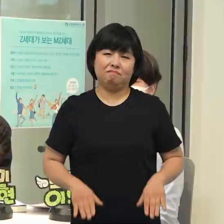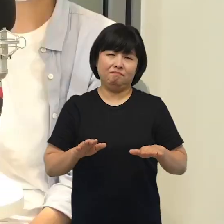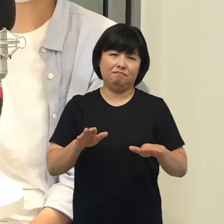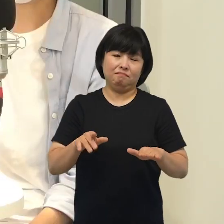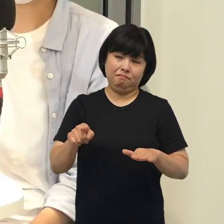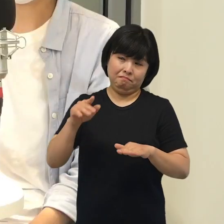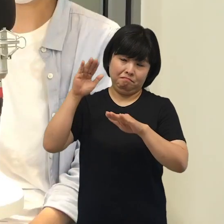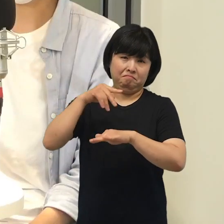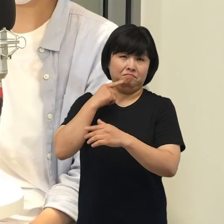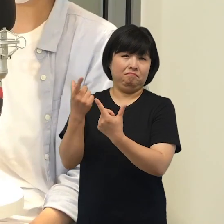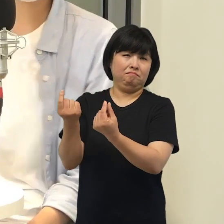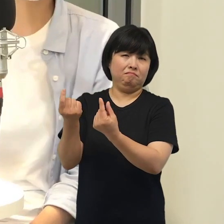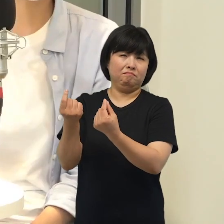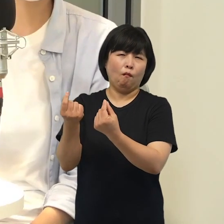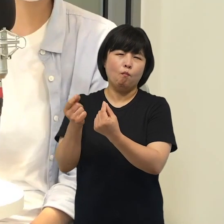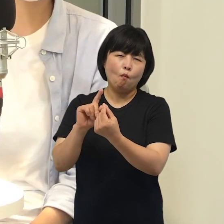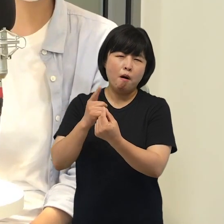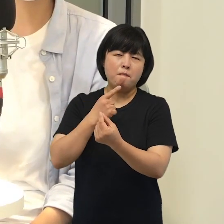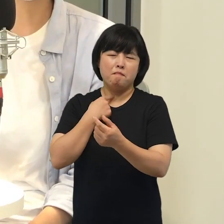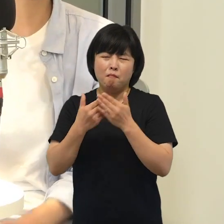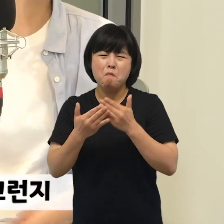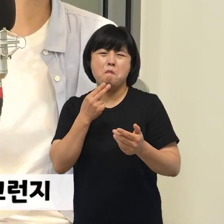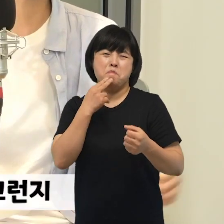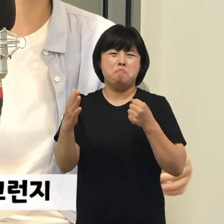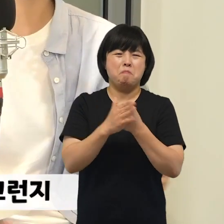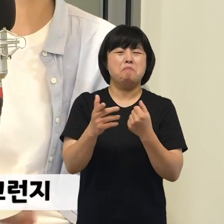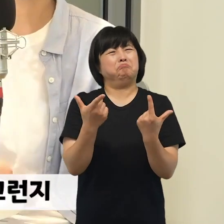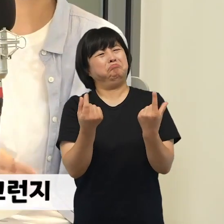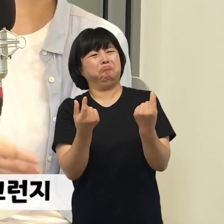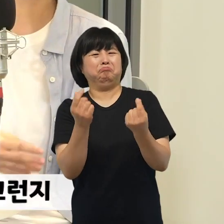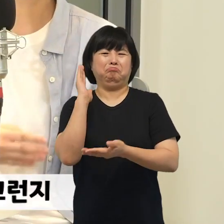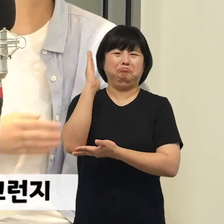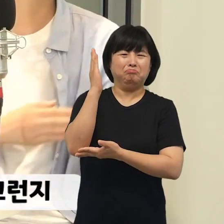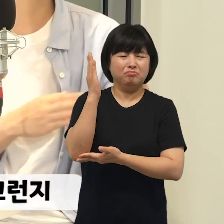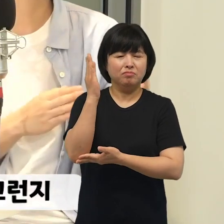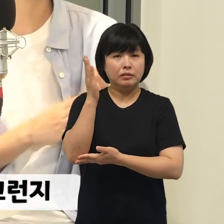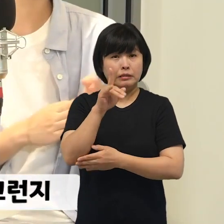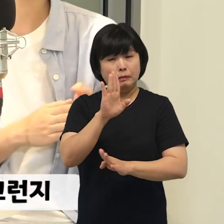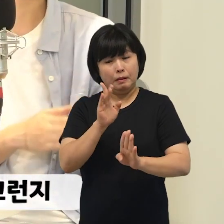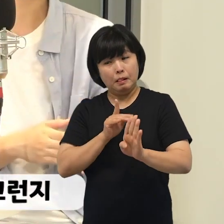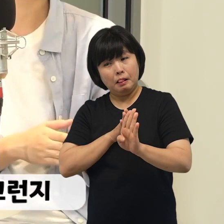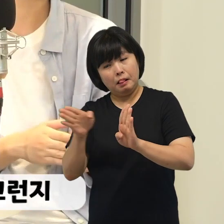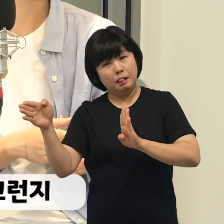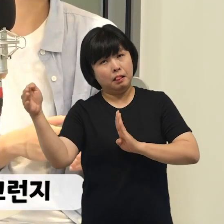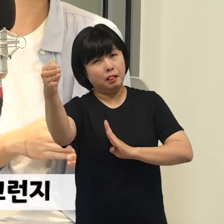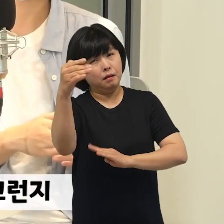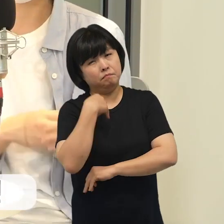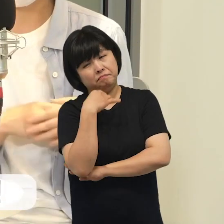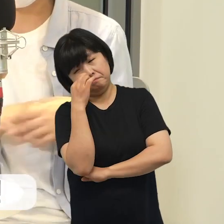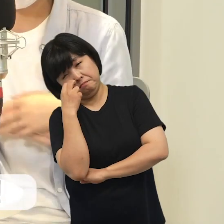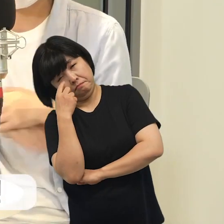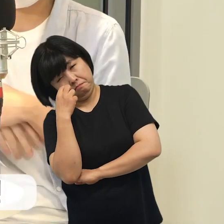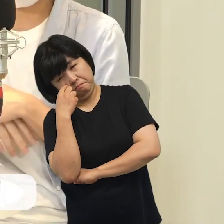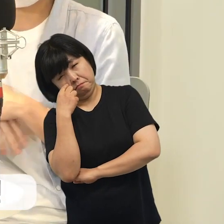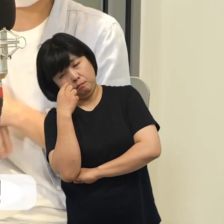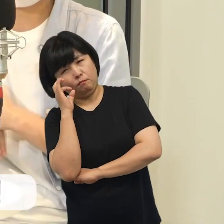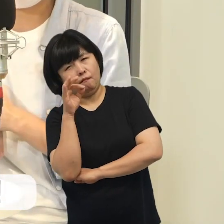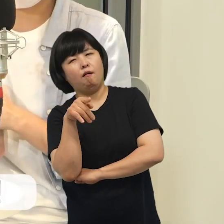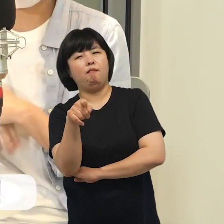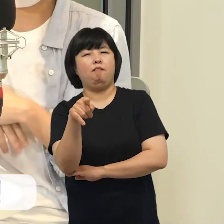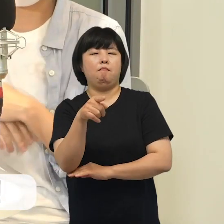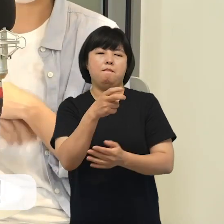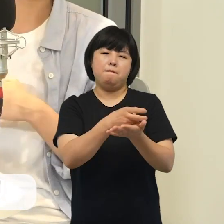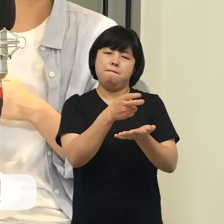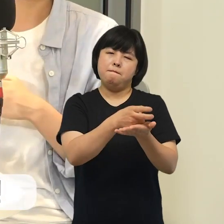네. 저는 이제 재영님처럼 뭔가 그렇게 쓰디쓴 경험이 없어서 그런지 객관적으로 이제